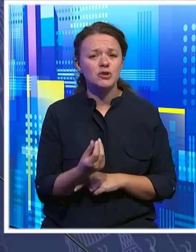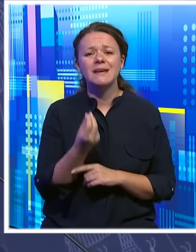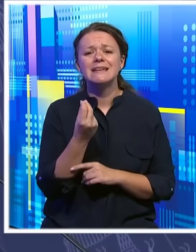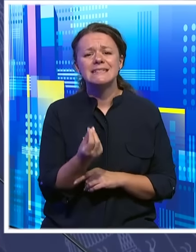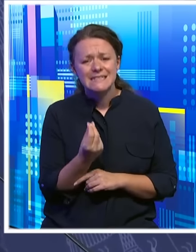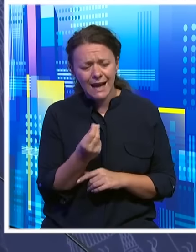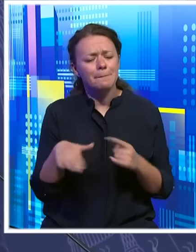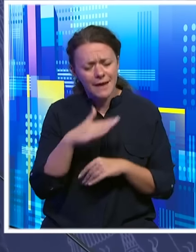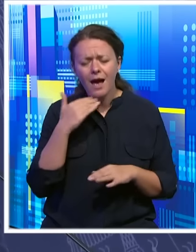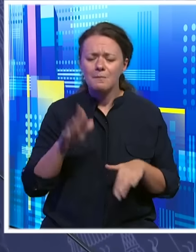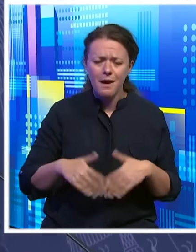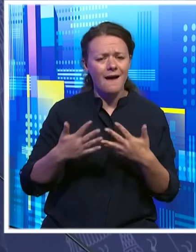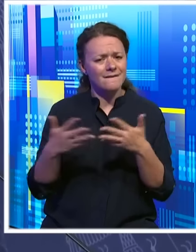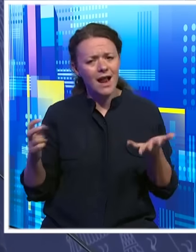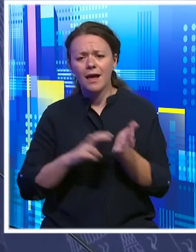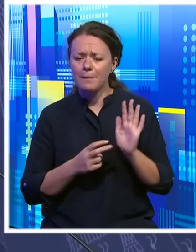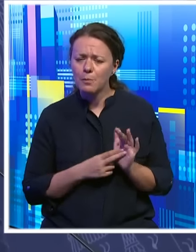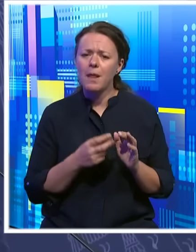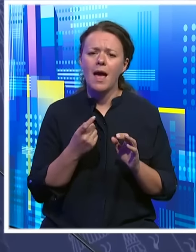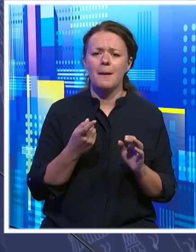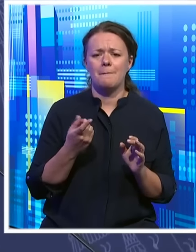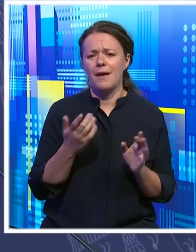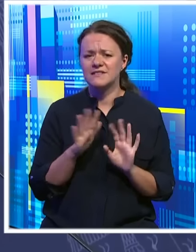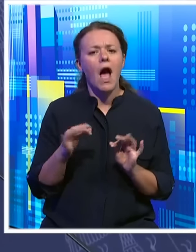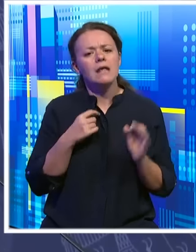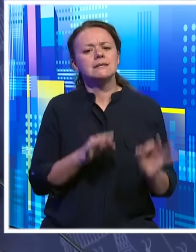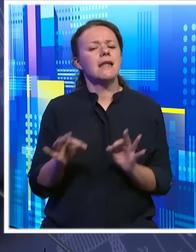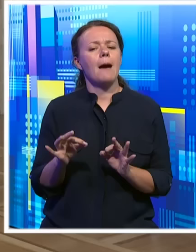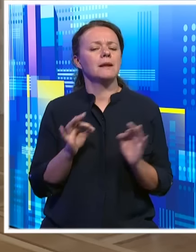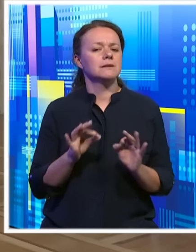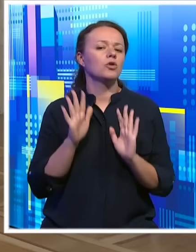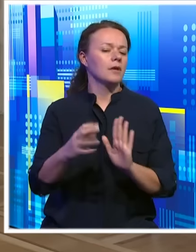velikim izazovima stabilna, sigurna i takva će da ostane.